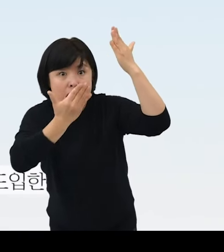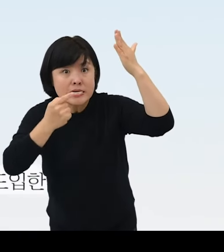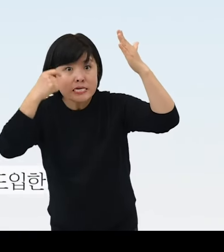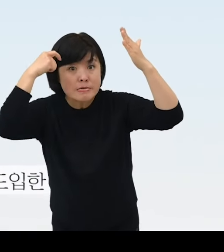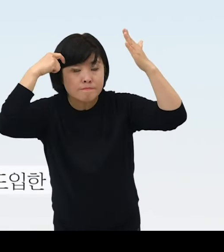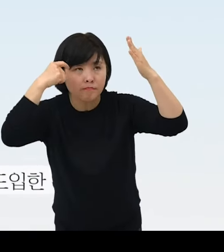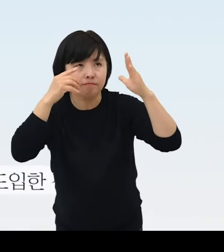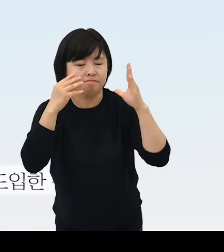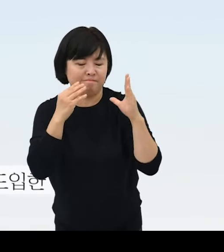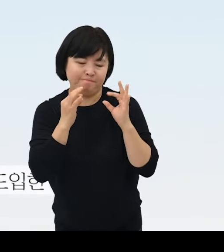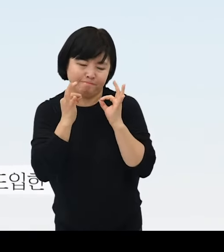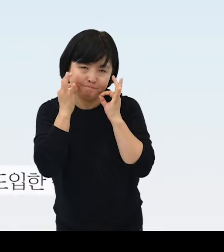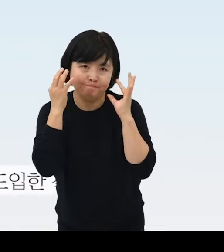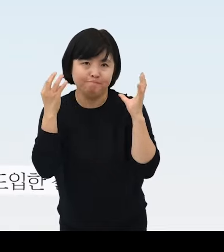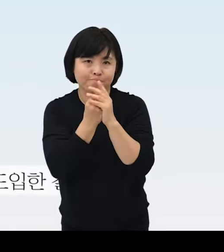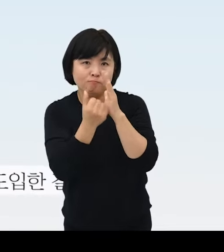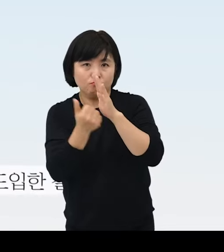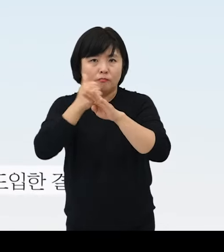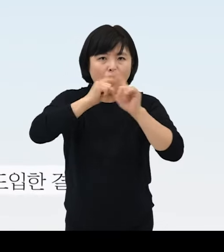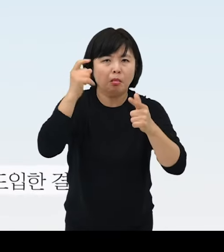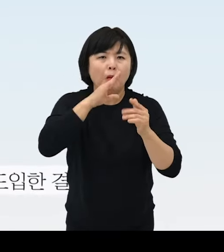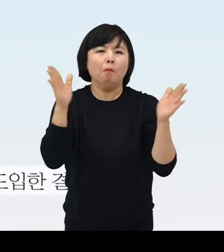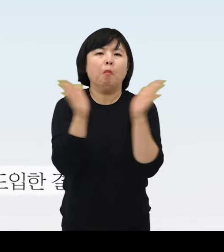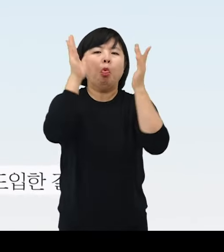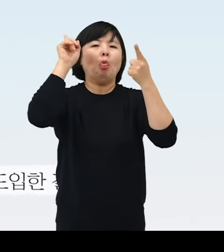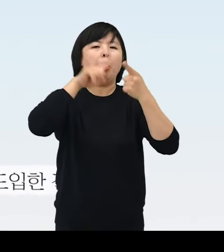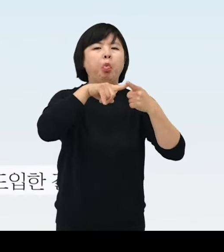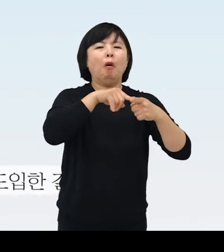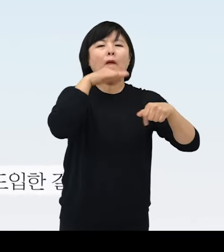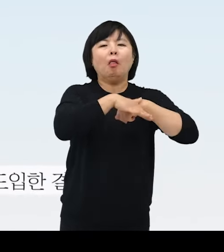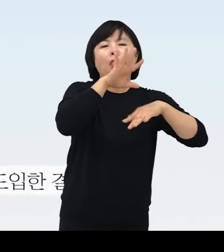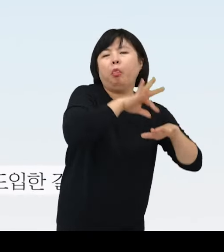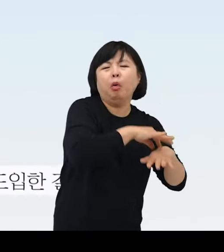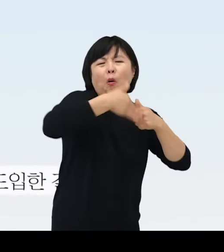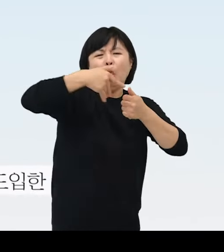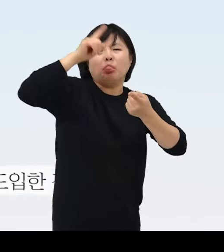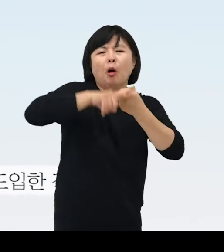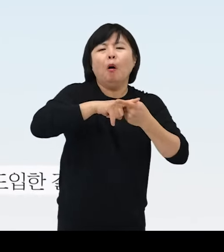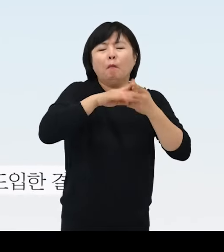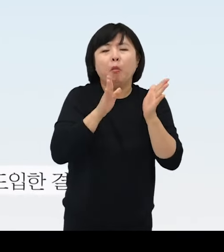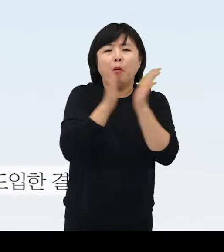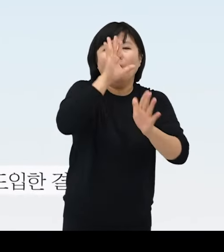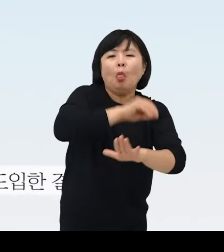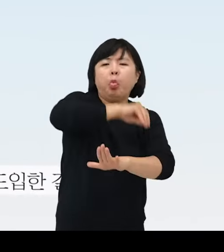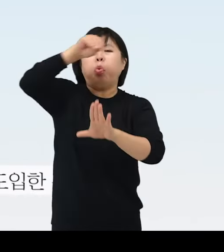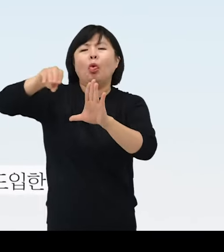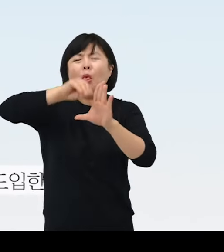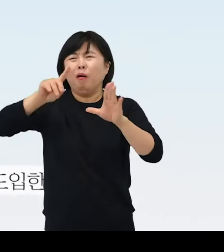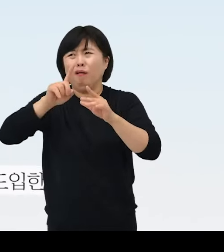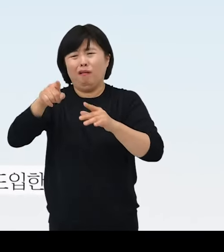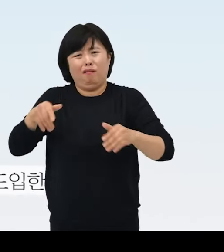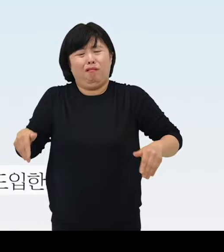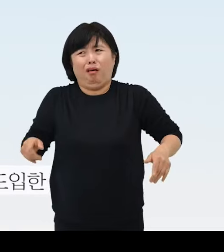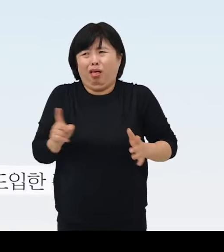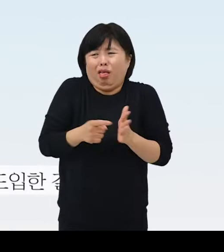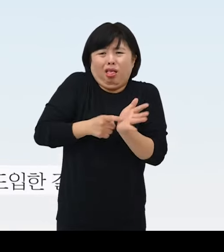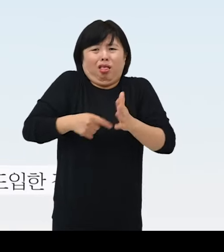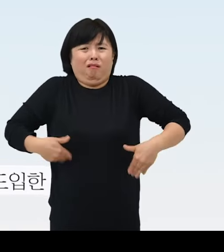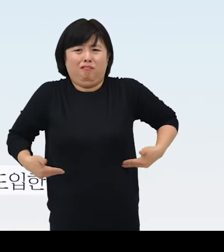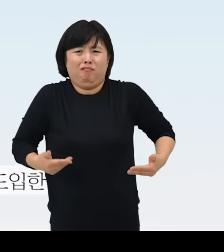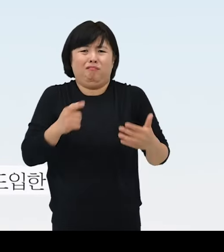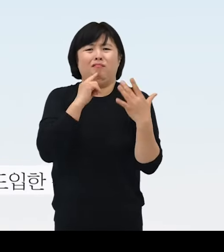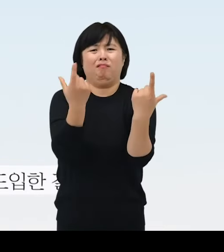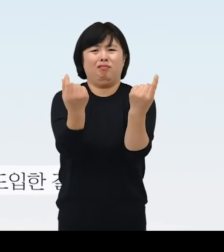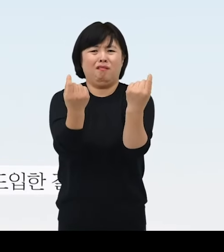사회적 맥락에 대해서는 그렇게 깊이 있는 성찰을 하지 않고 그냥 도입해서 우리의 방식으로 우리의